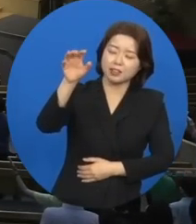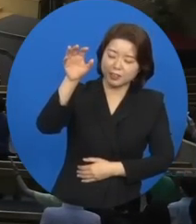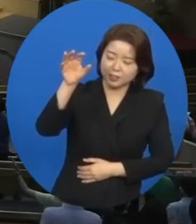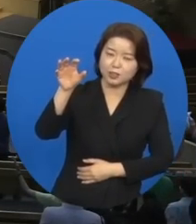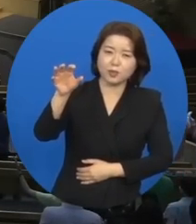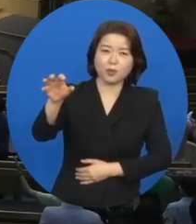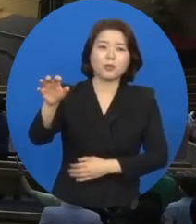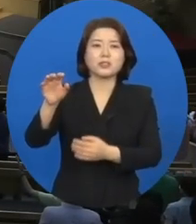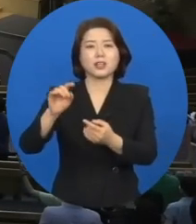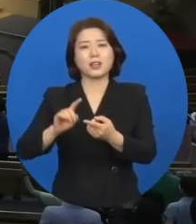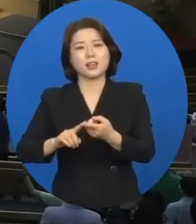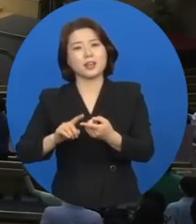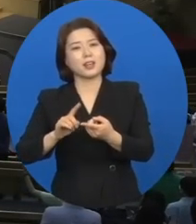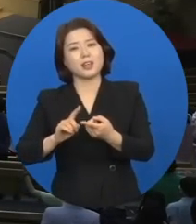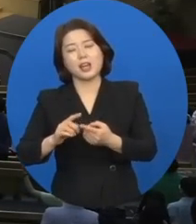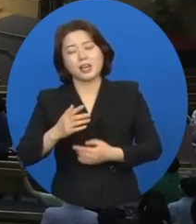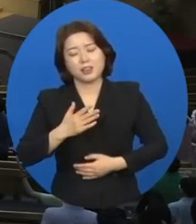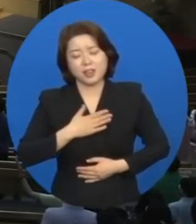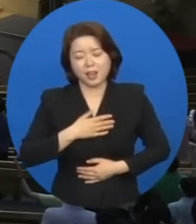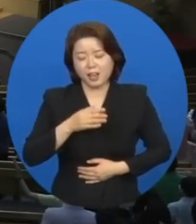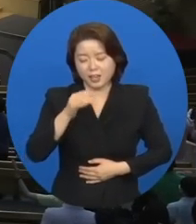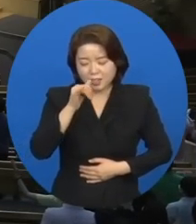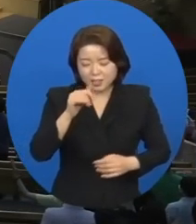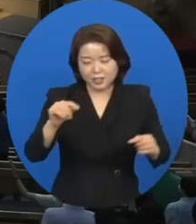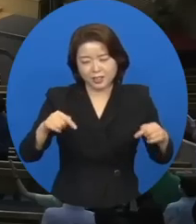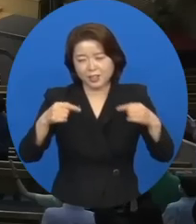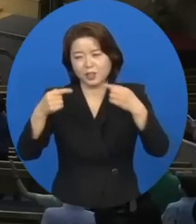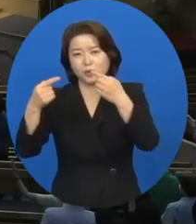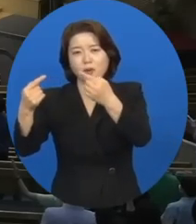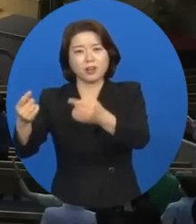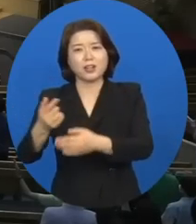뜻하신 그곳에 많이